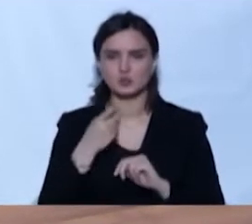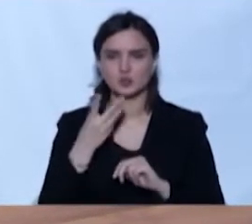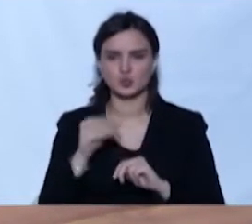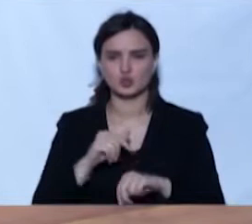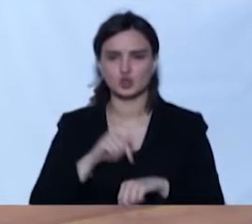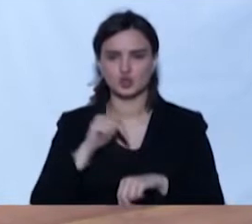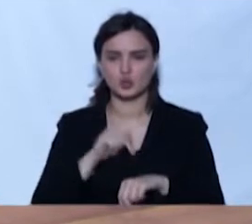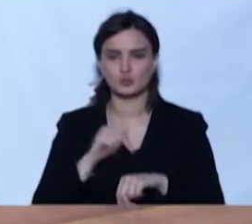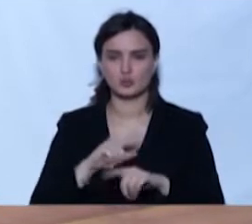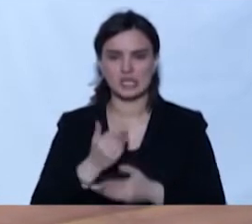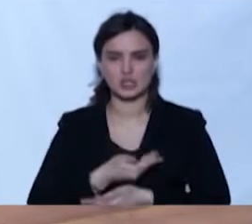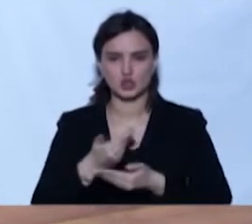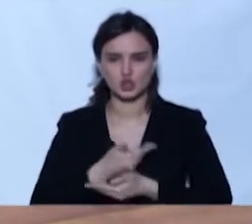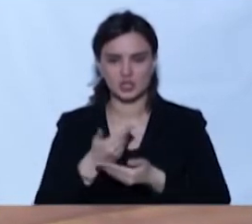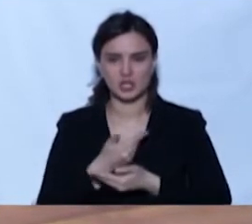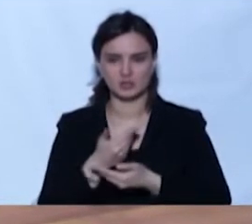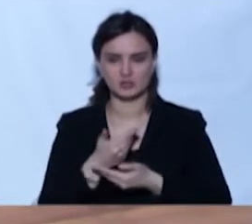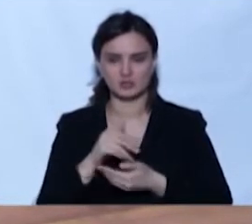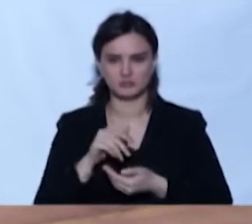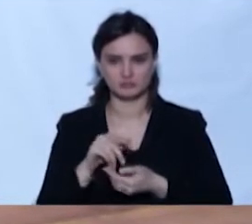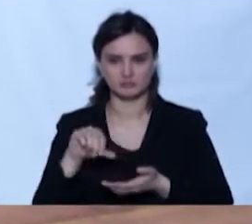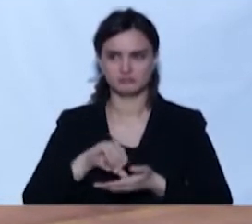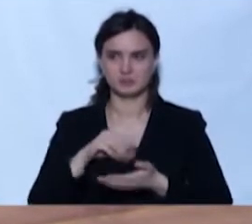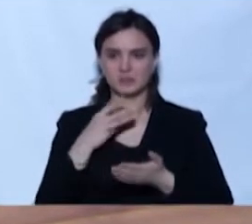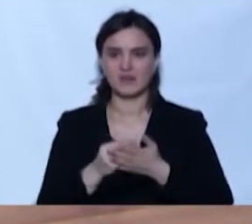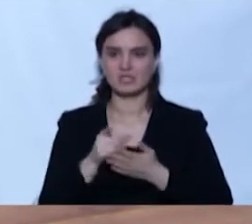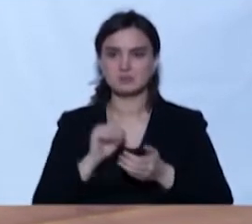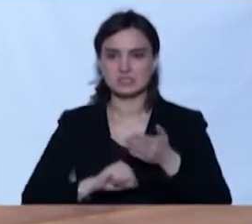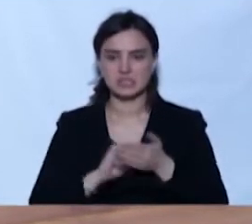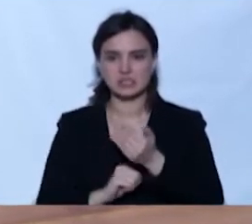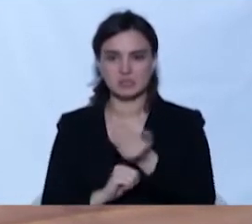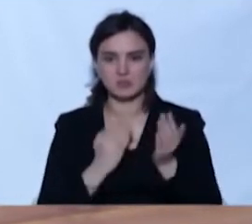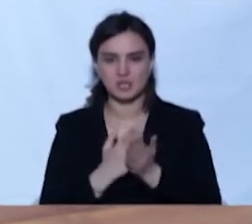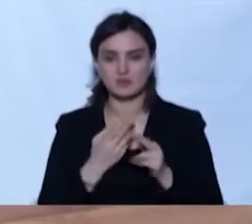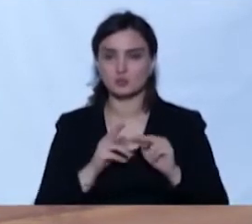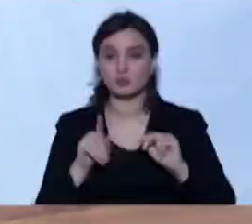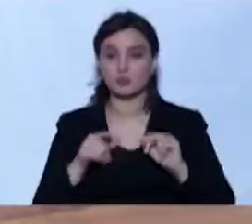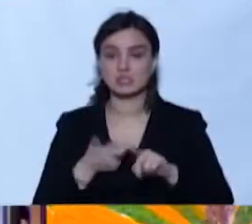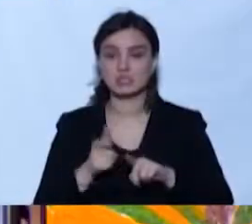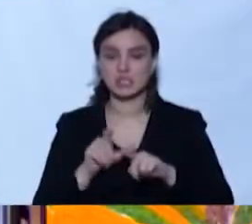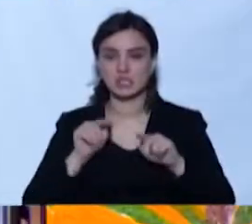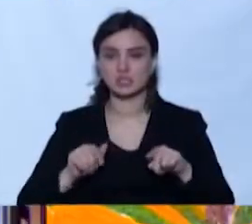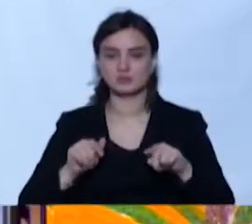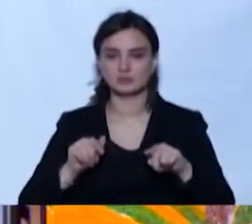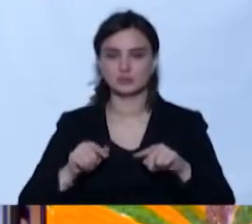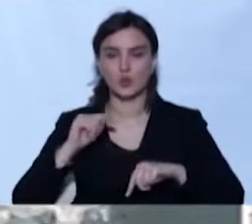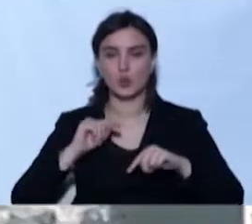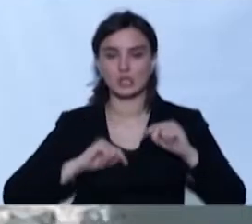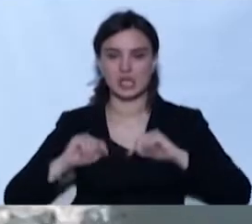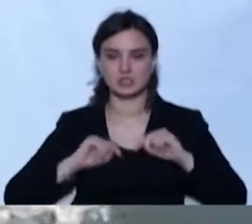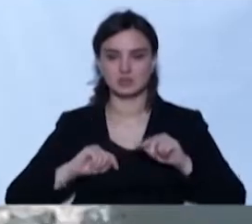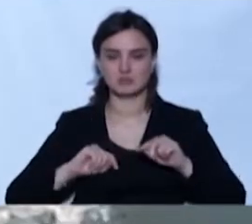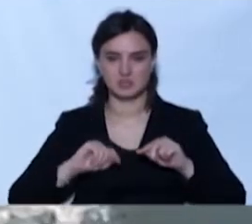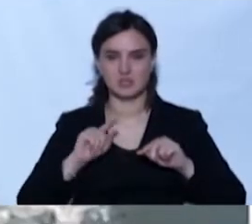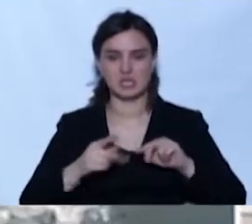ცოცხალის წინაშია და ამას თავისი მიზეზები აქვს, რომ ეს ძალიან ცხოველმყოფელი ორგანიზმია, თუ შეიძლება ესე